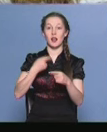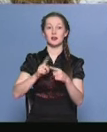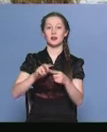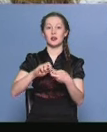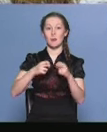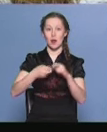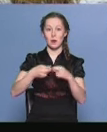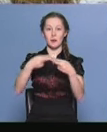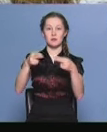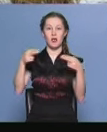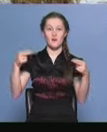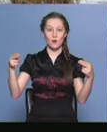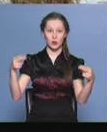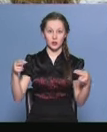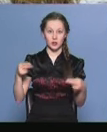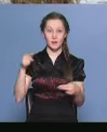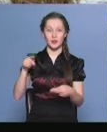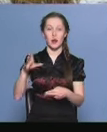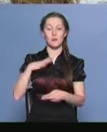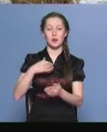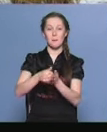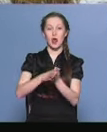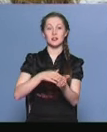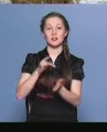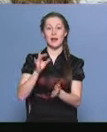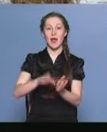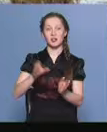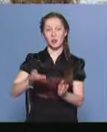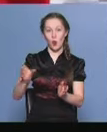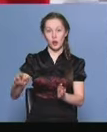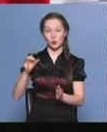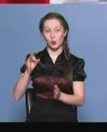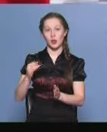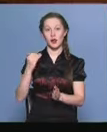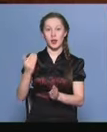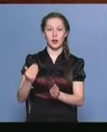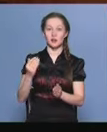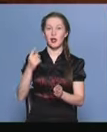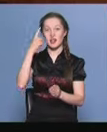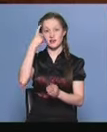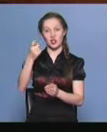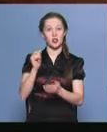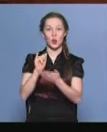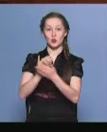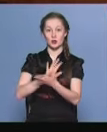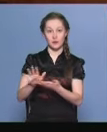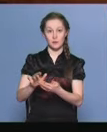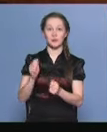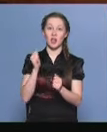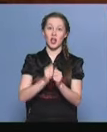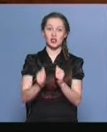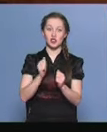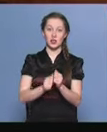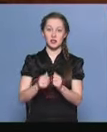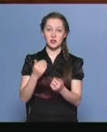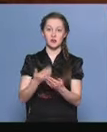проводкой. В сенях работал масляный радиатор, а вот пожарные извещатели хозяева не установили. В частных домах граждане